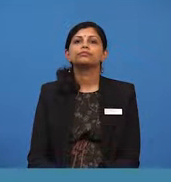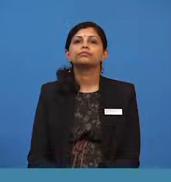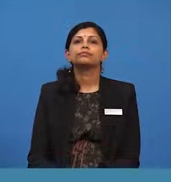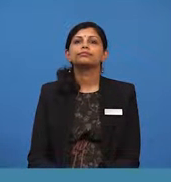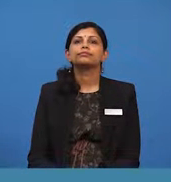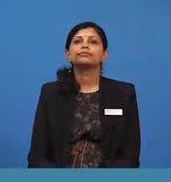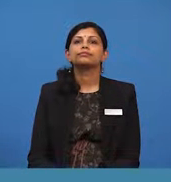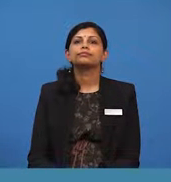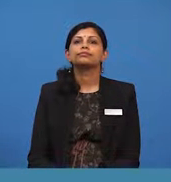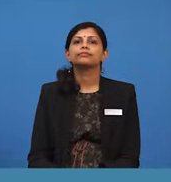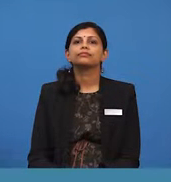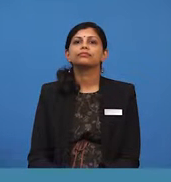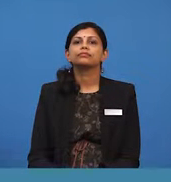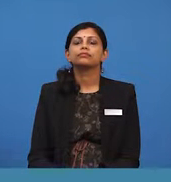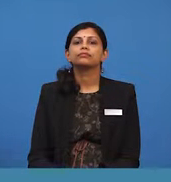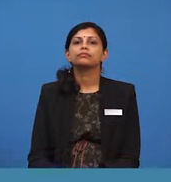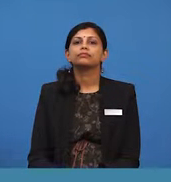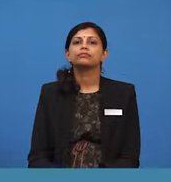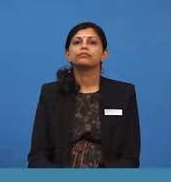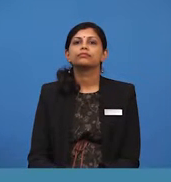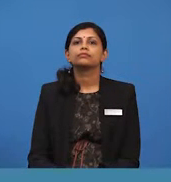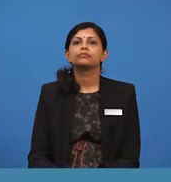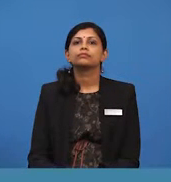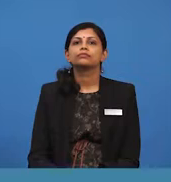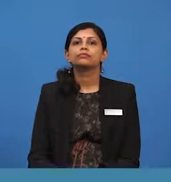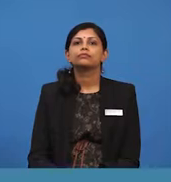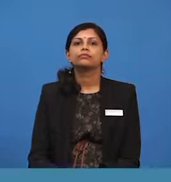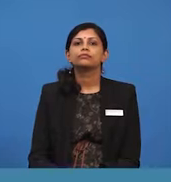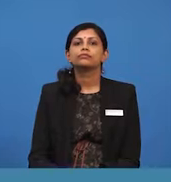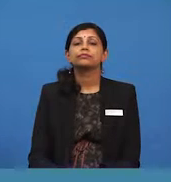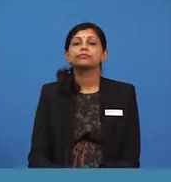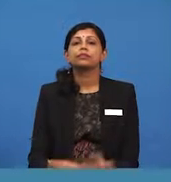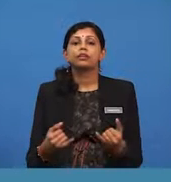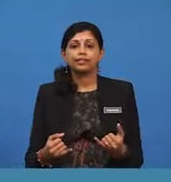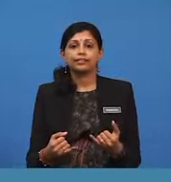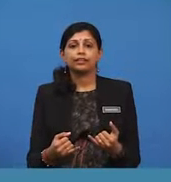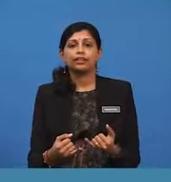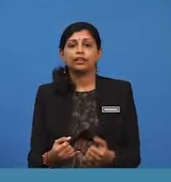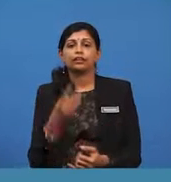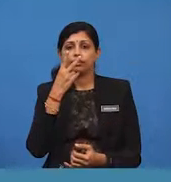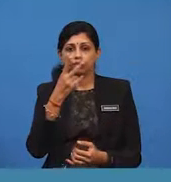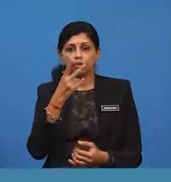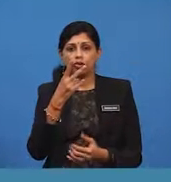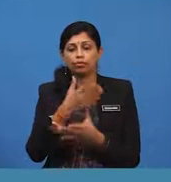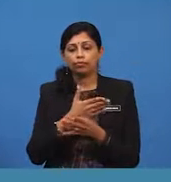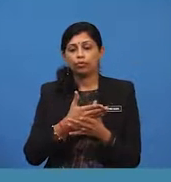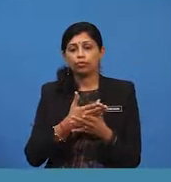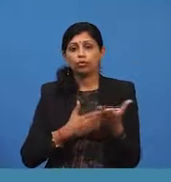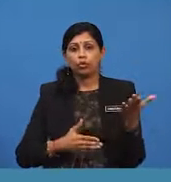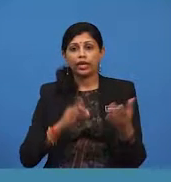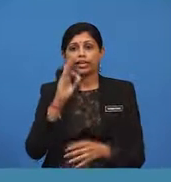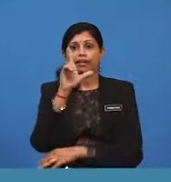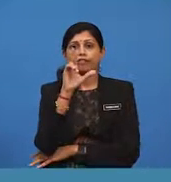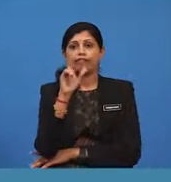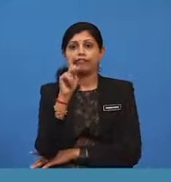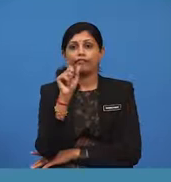Seterusnya, mari kita lihat paparan mengenai situasi di mana pemotongan fluks magnet berlaku